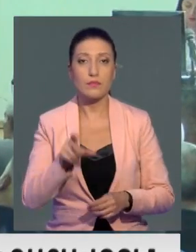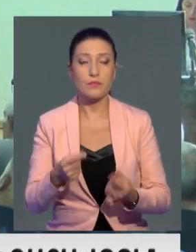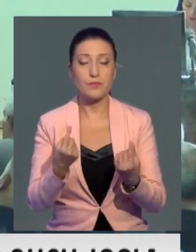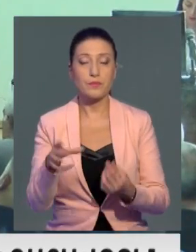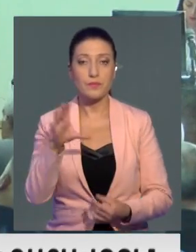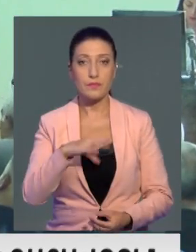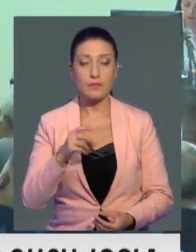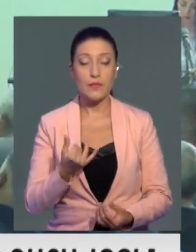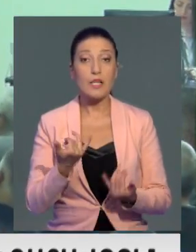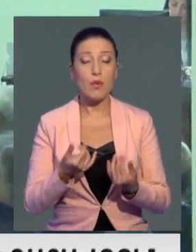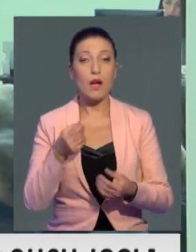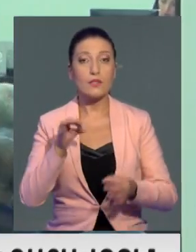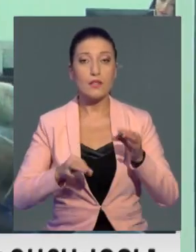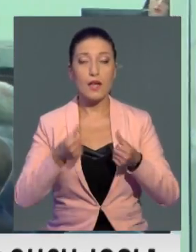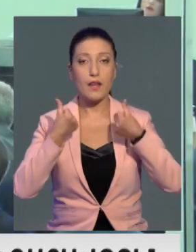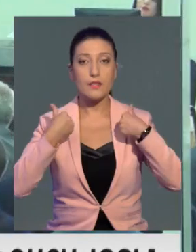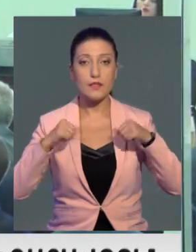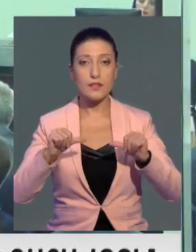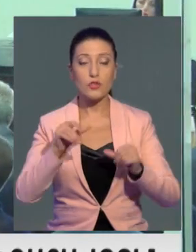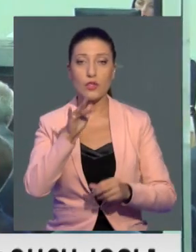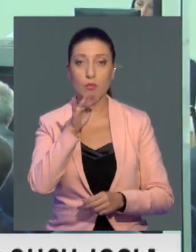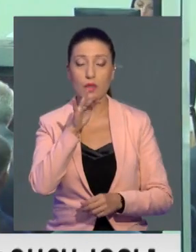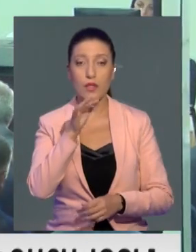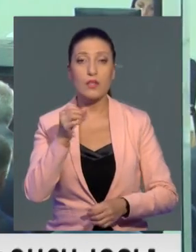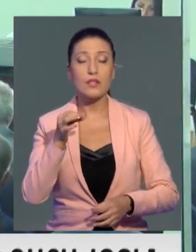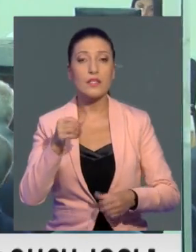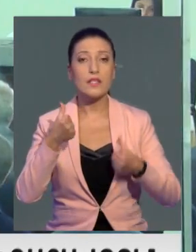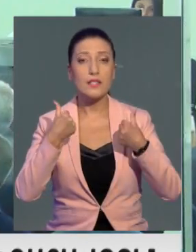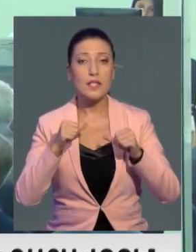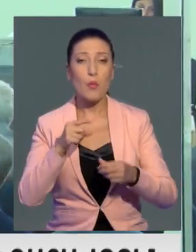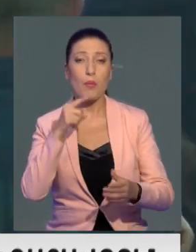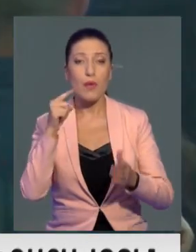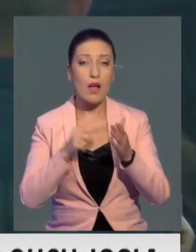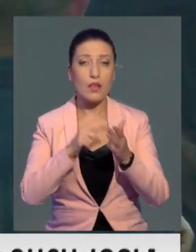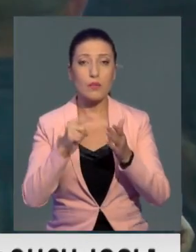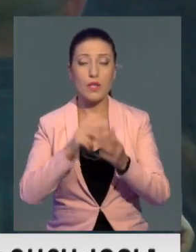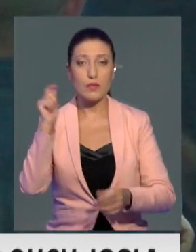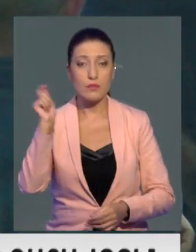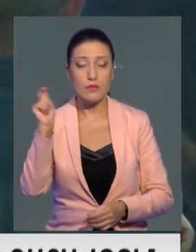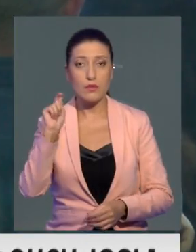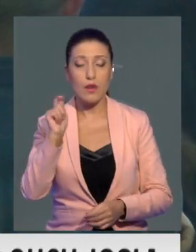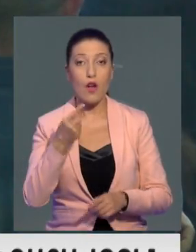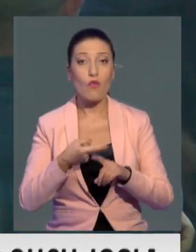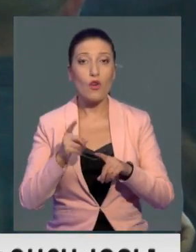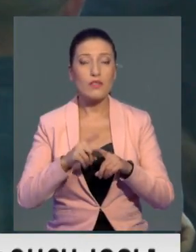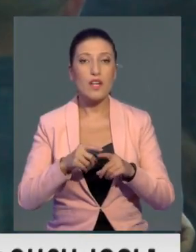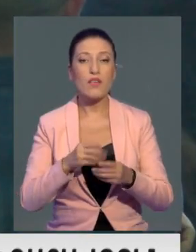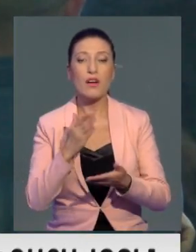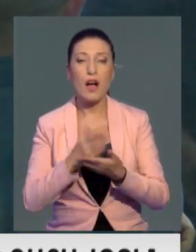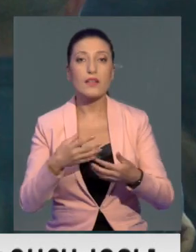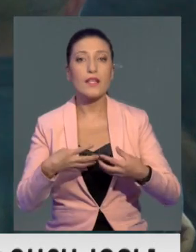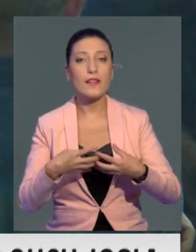որ դատական նիստի ընթացքում նիստը երբեմն ընդմիջվում է, որովհետև առաջ են գալիս որոշակի տեխնիկական